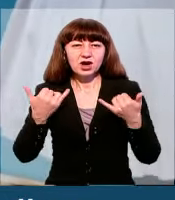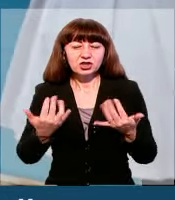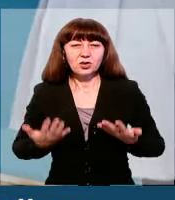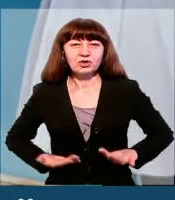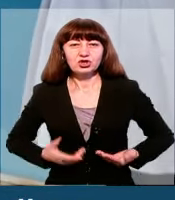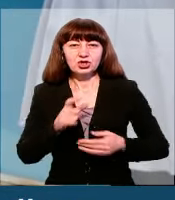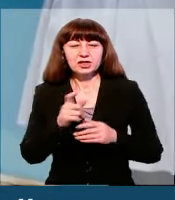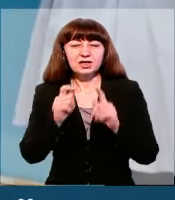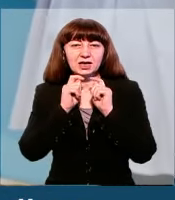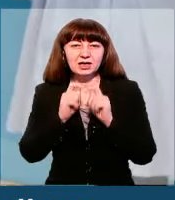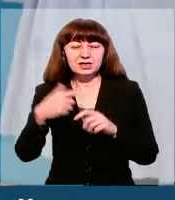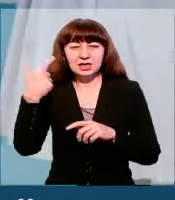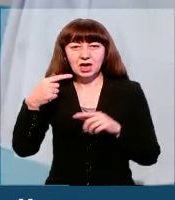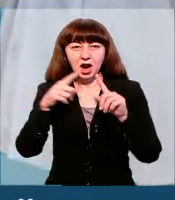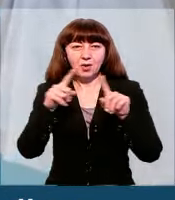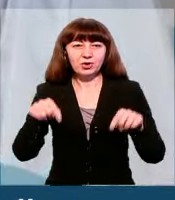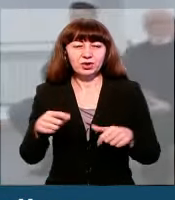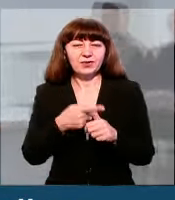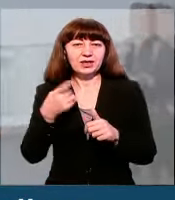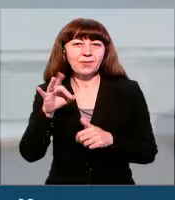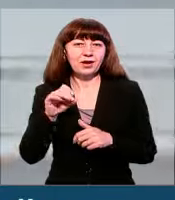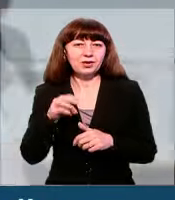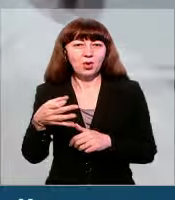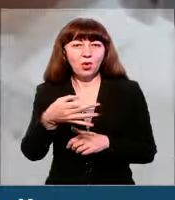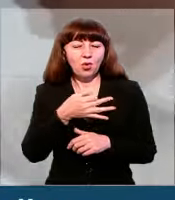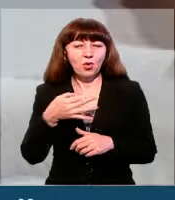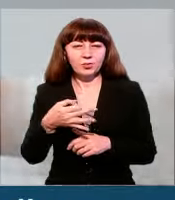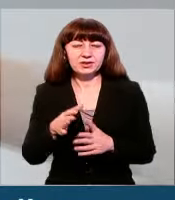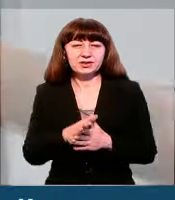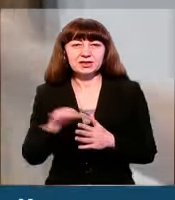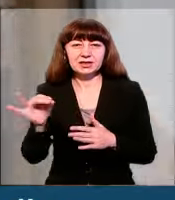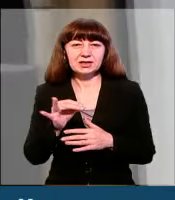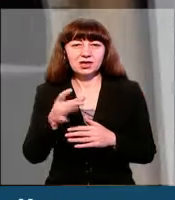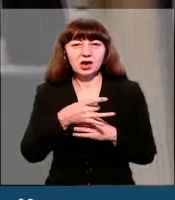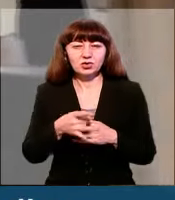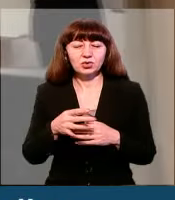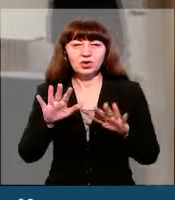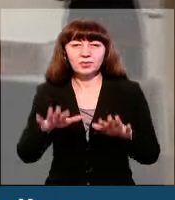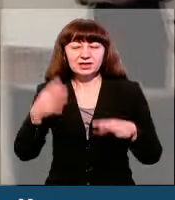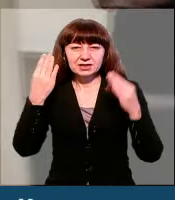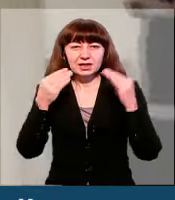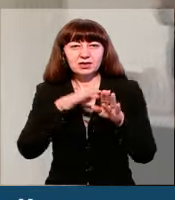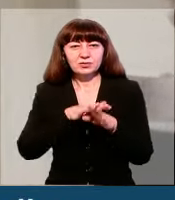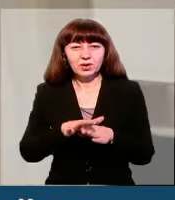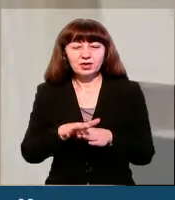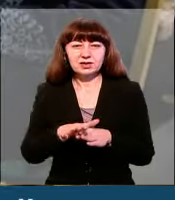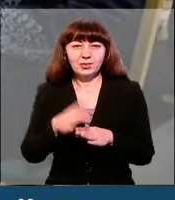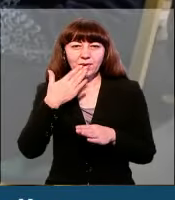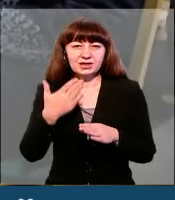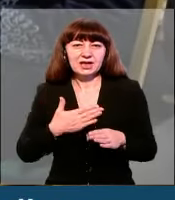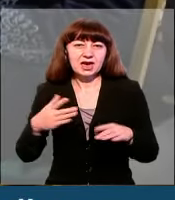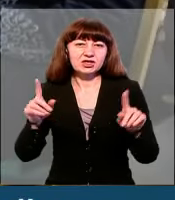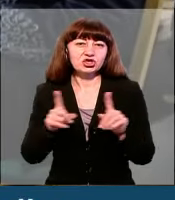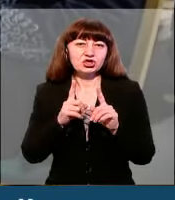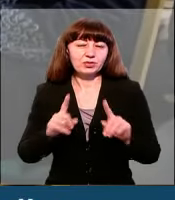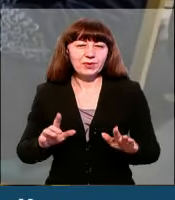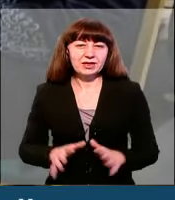наградили грамотами акима области и района. Местные таланты, желая поднять настроение собравшимся, исполнили патриотические